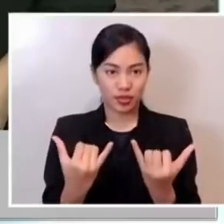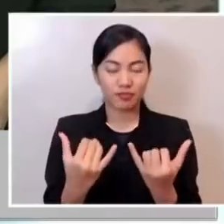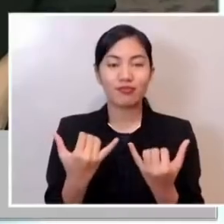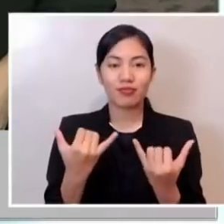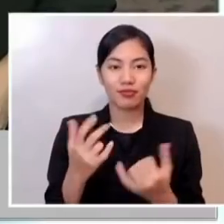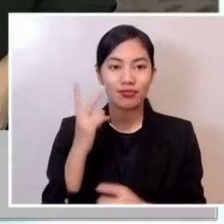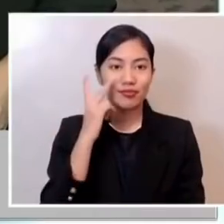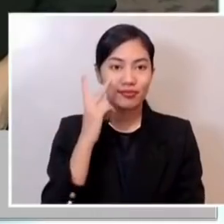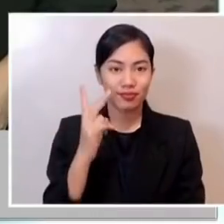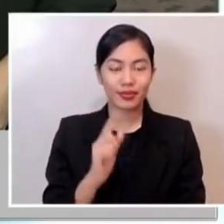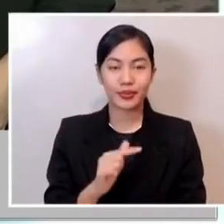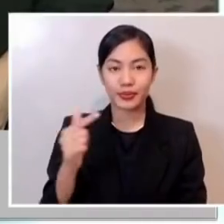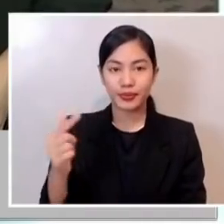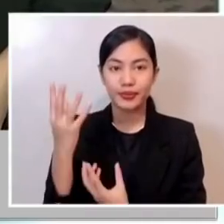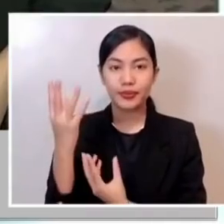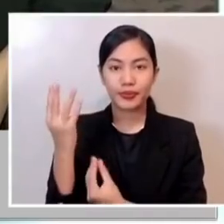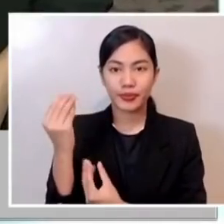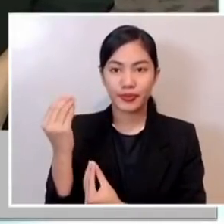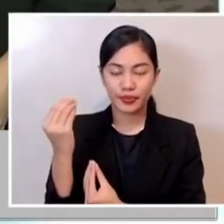Ina.